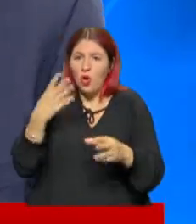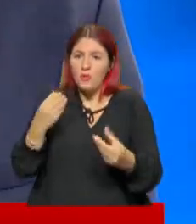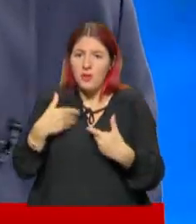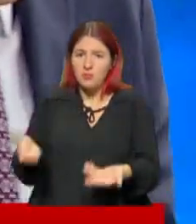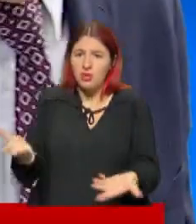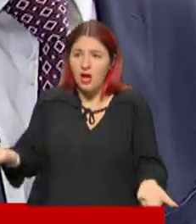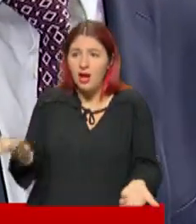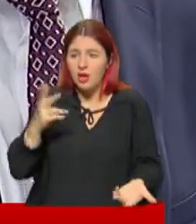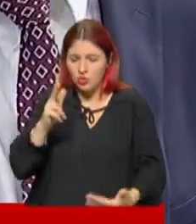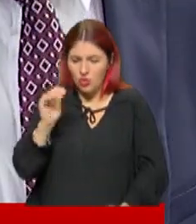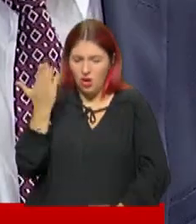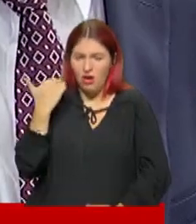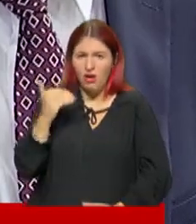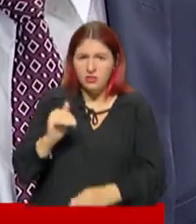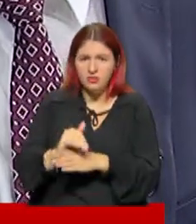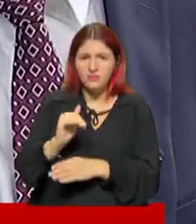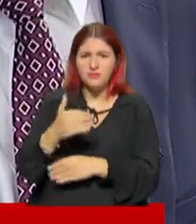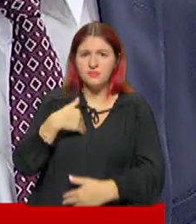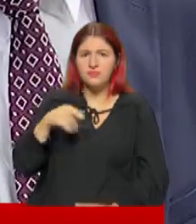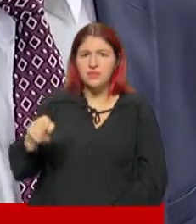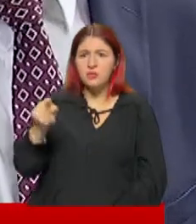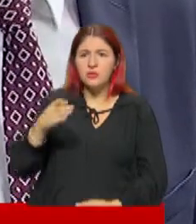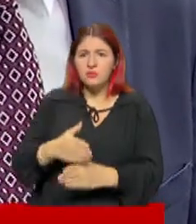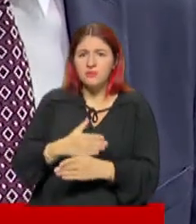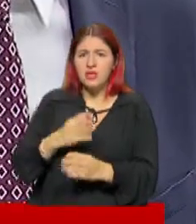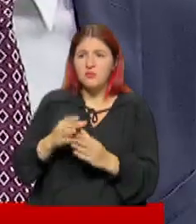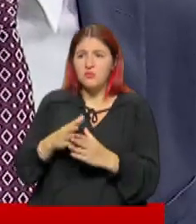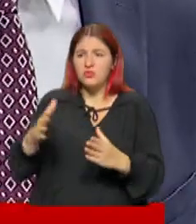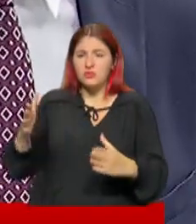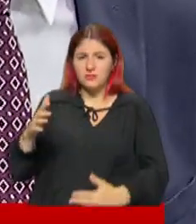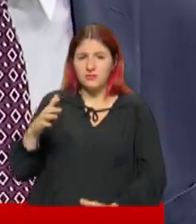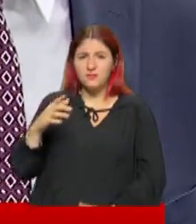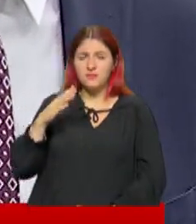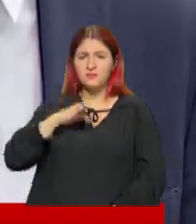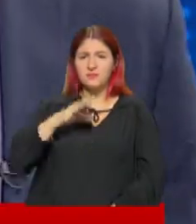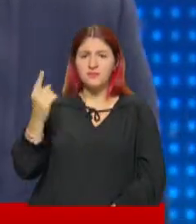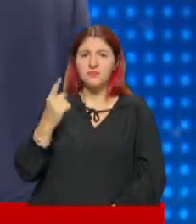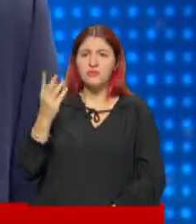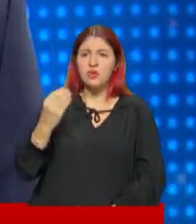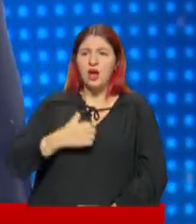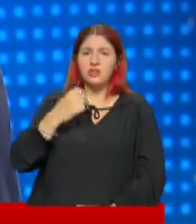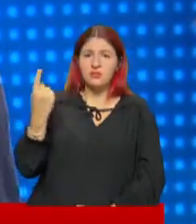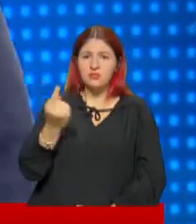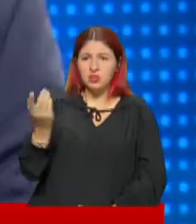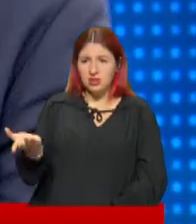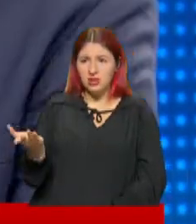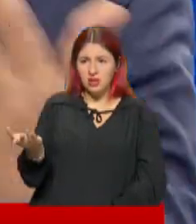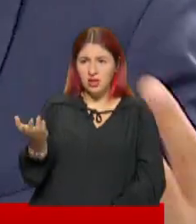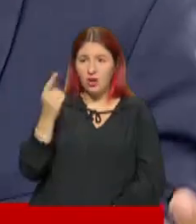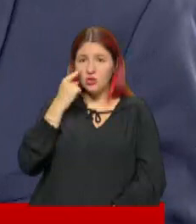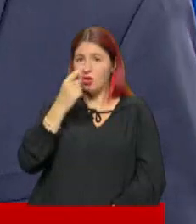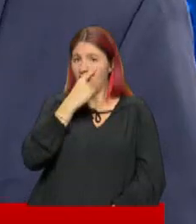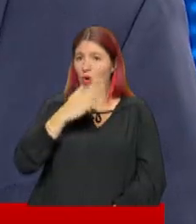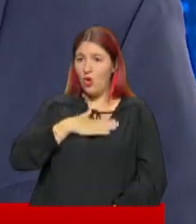buna ya? Daha 3 gün önce yaşamışız biz bunu. Bu memleket en büyük dertlerinden bir tanesini çok acı biçimde